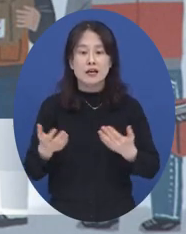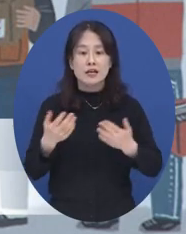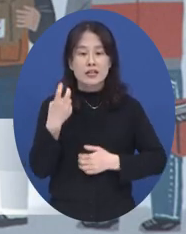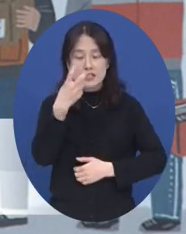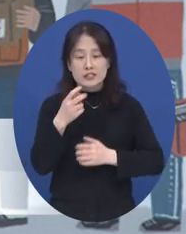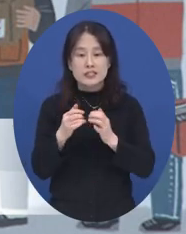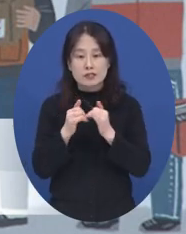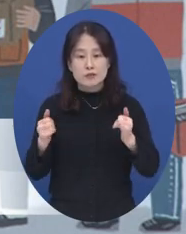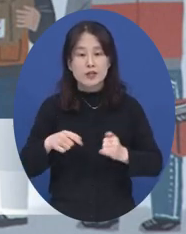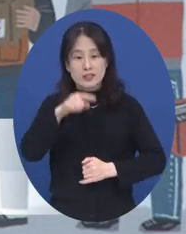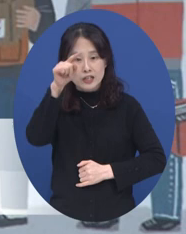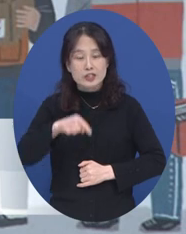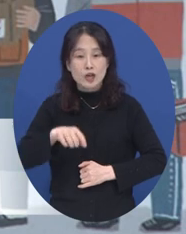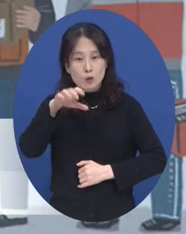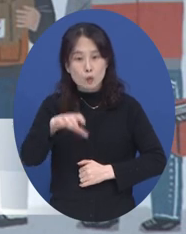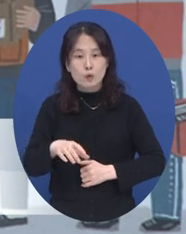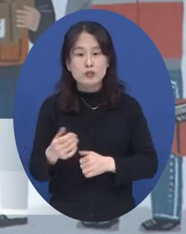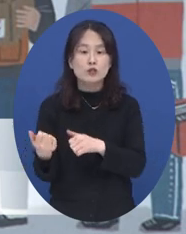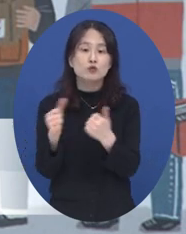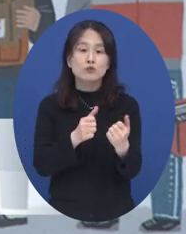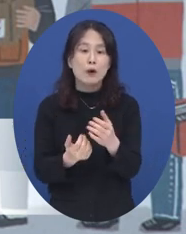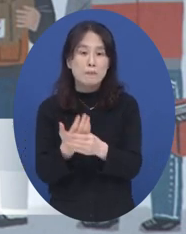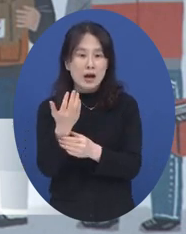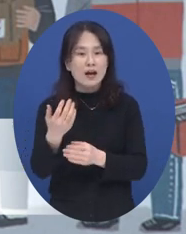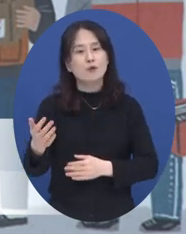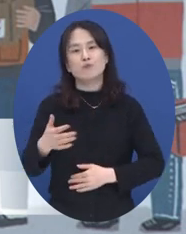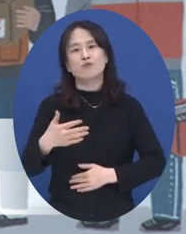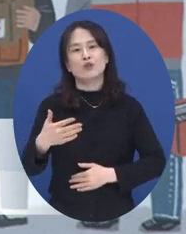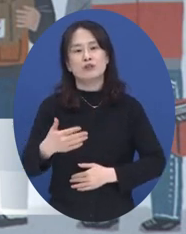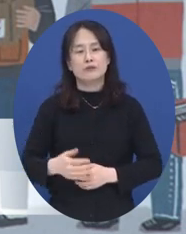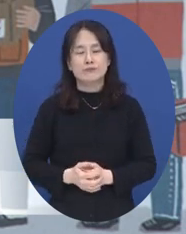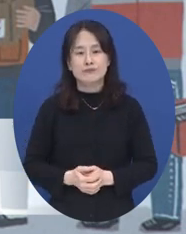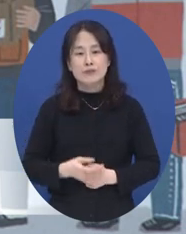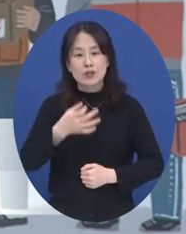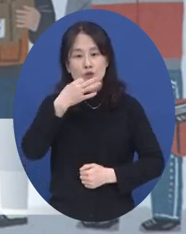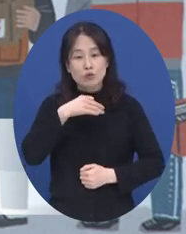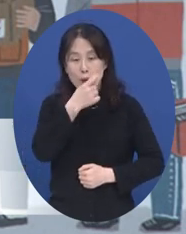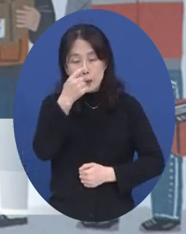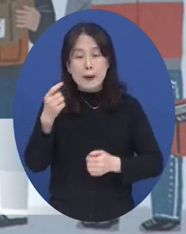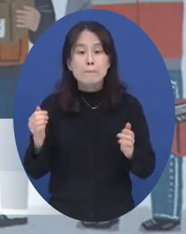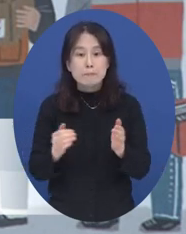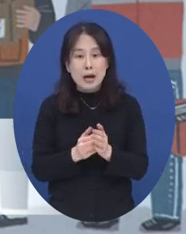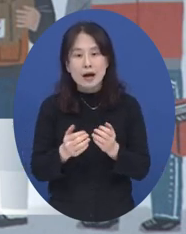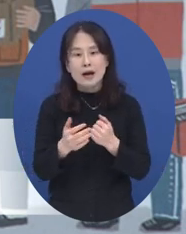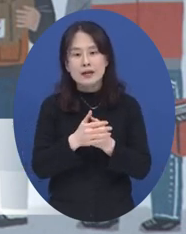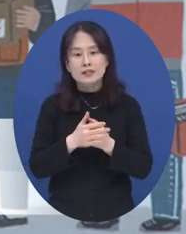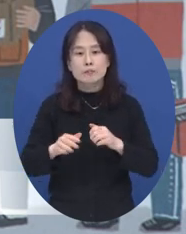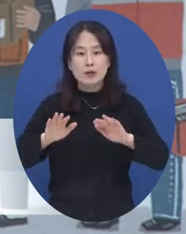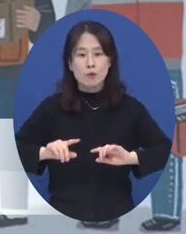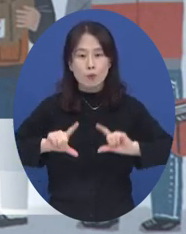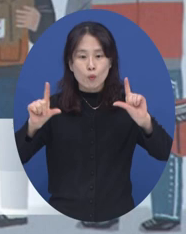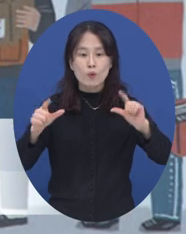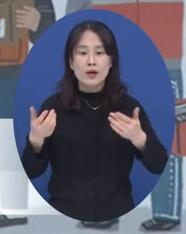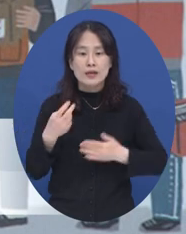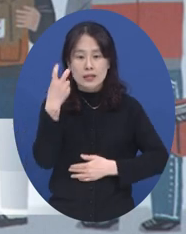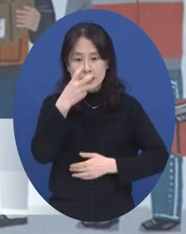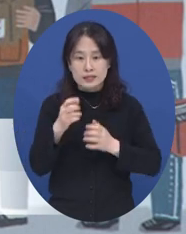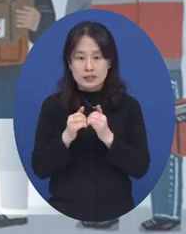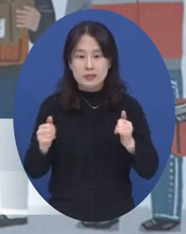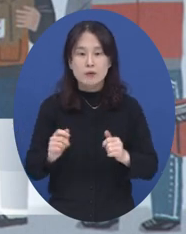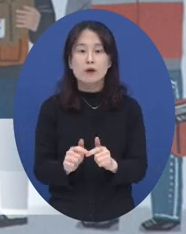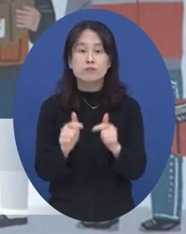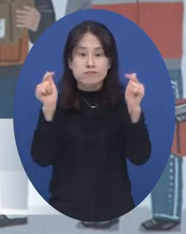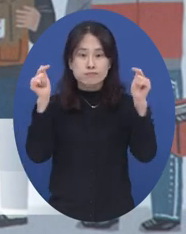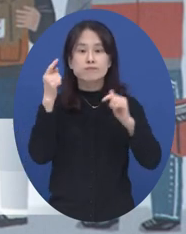다녀간 현장에서는 사망사고가 없었습니다 효과가 입증된 만큼 경기도가 올해 노동 안전 지킴이 를 대폭